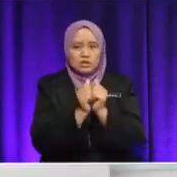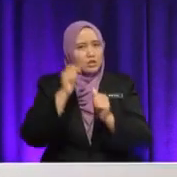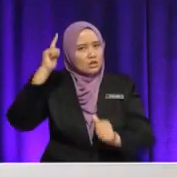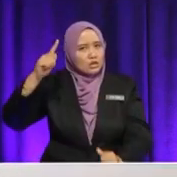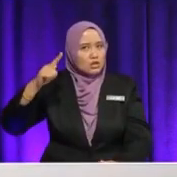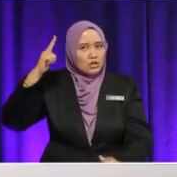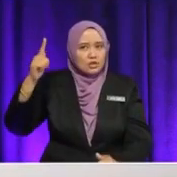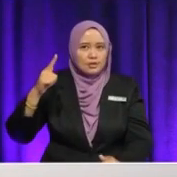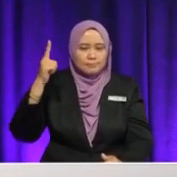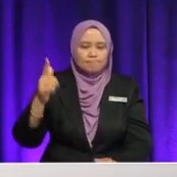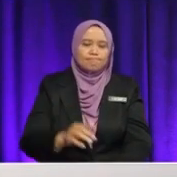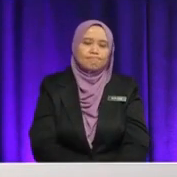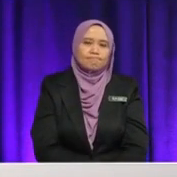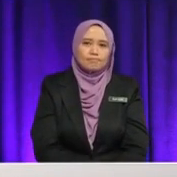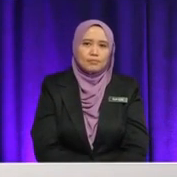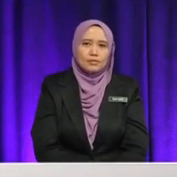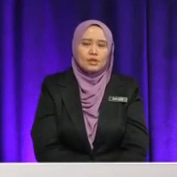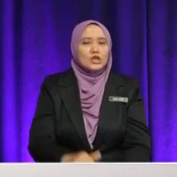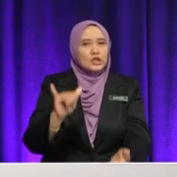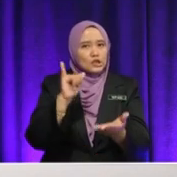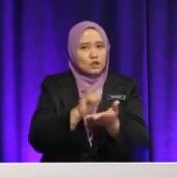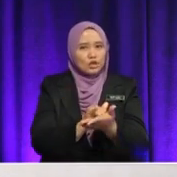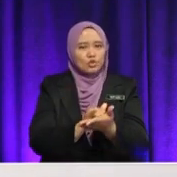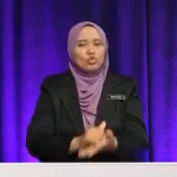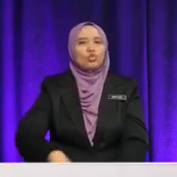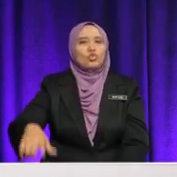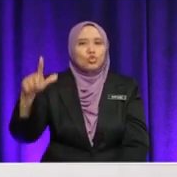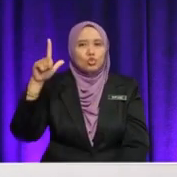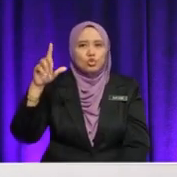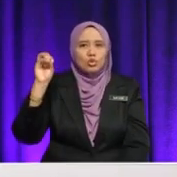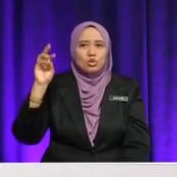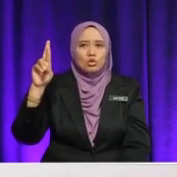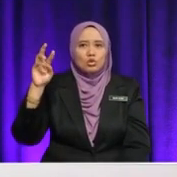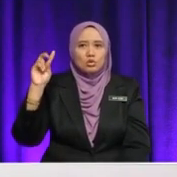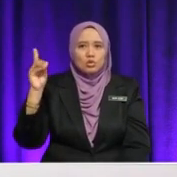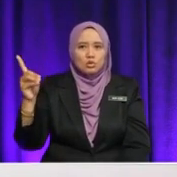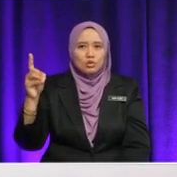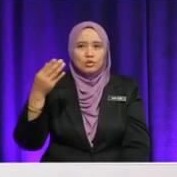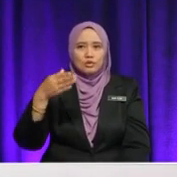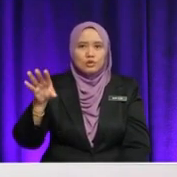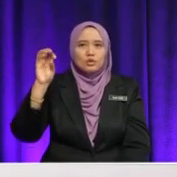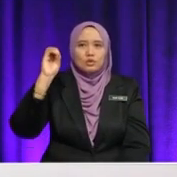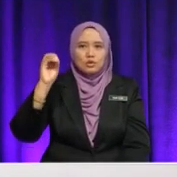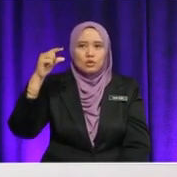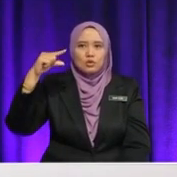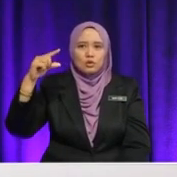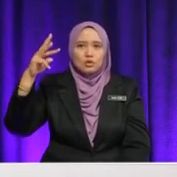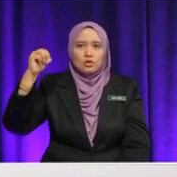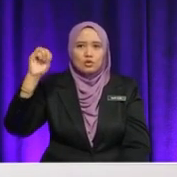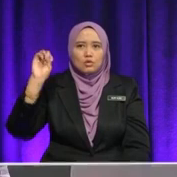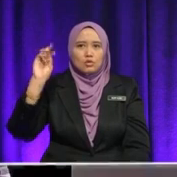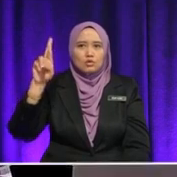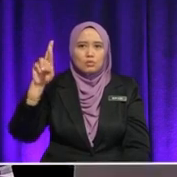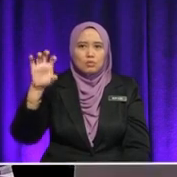itulah dia lot of Momo akhir Oke faham sego Rich Harusnya